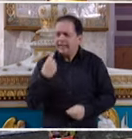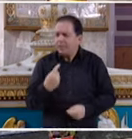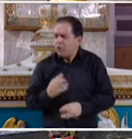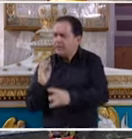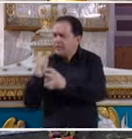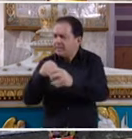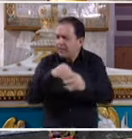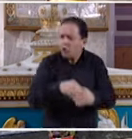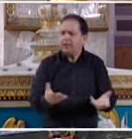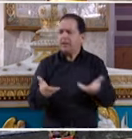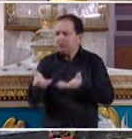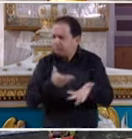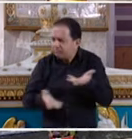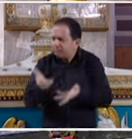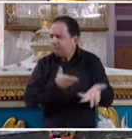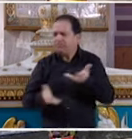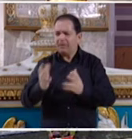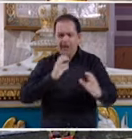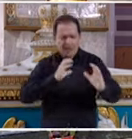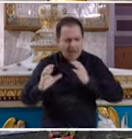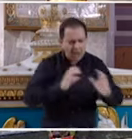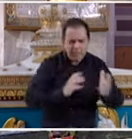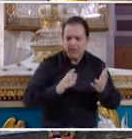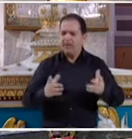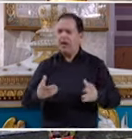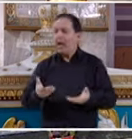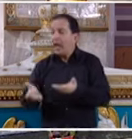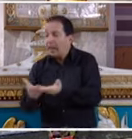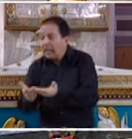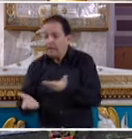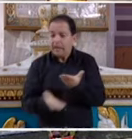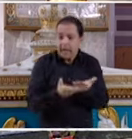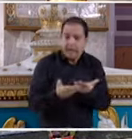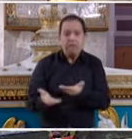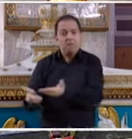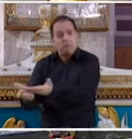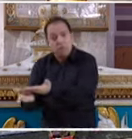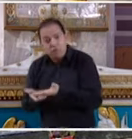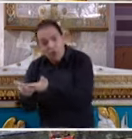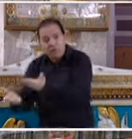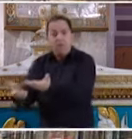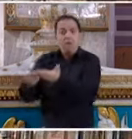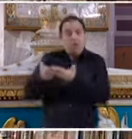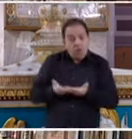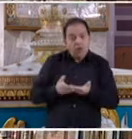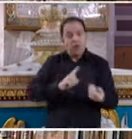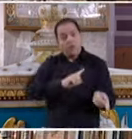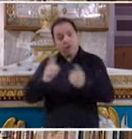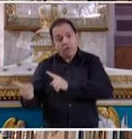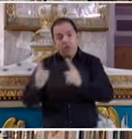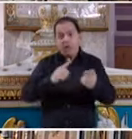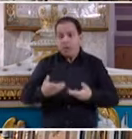συμμετοχών, αλληλέγγυων πράξεων, ανταλλαγών, εξυπηρετήσεων, αλληλοβοηθείας, προσφοράς